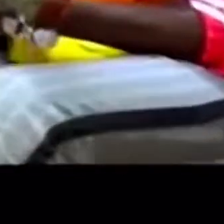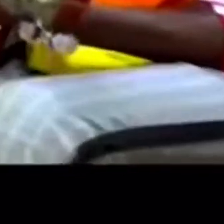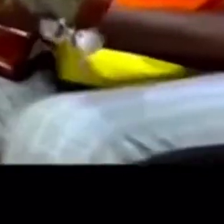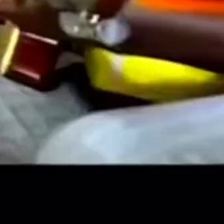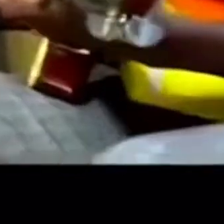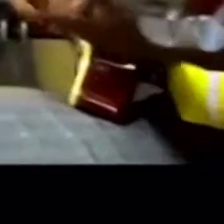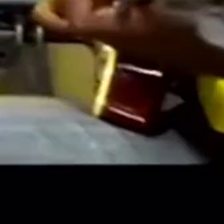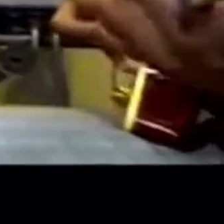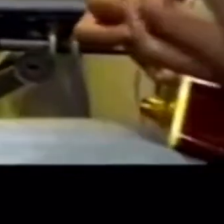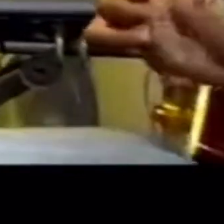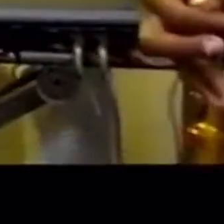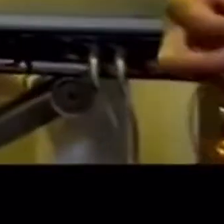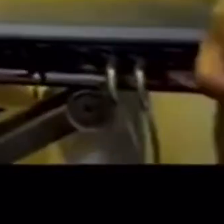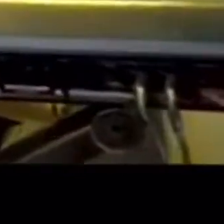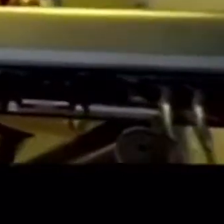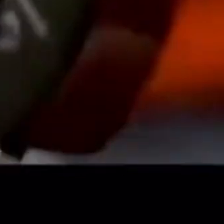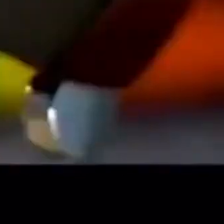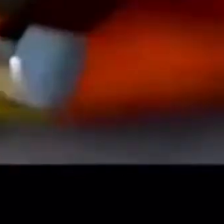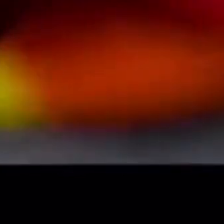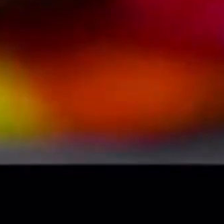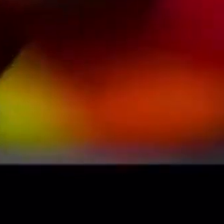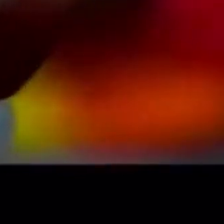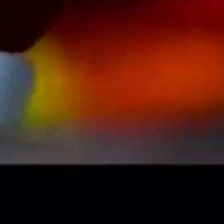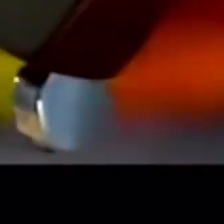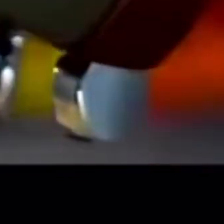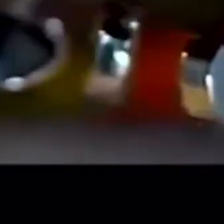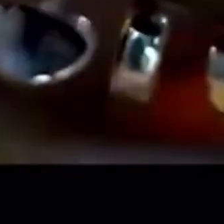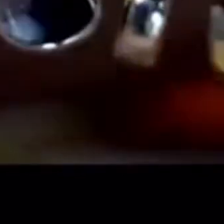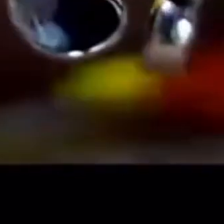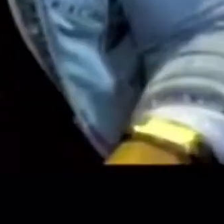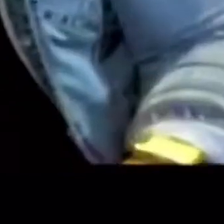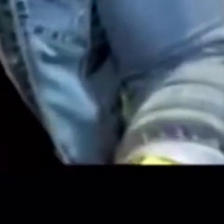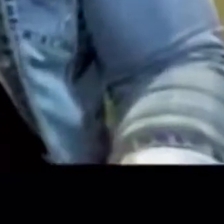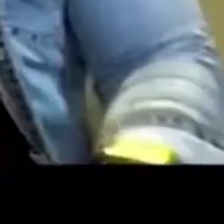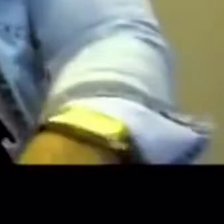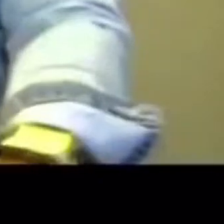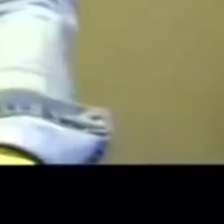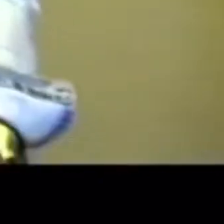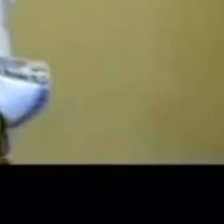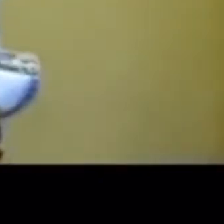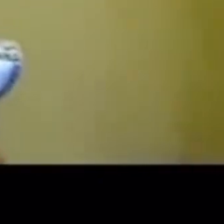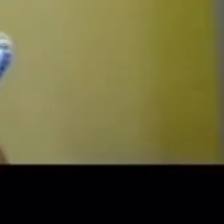Zikuonekanso kuti anthu akulizidwa koma